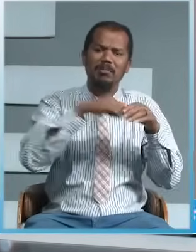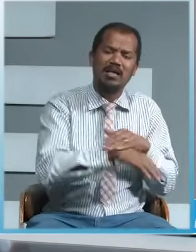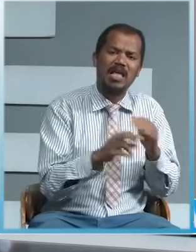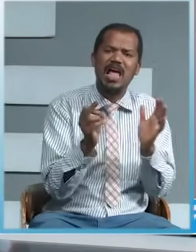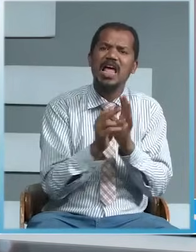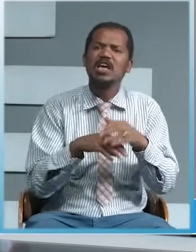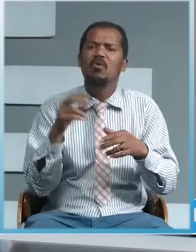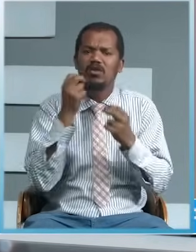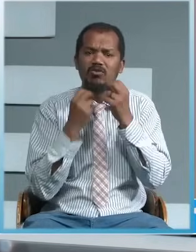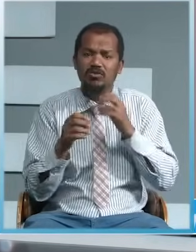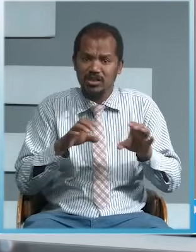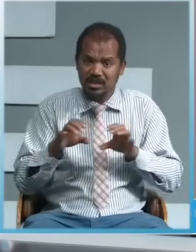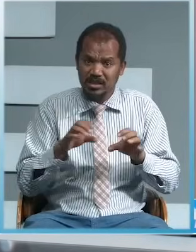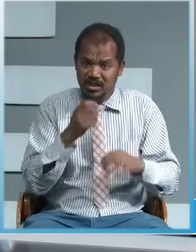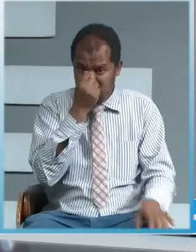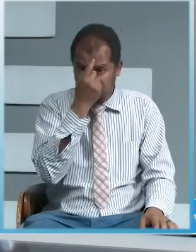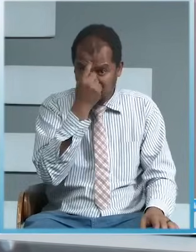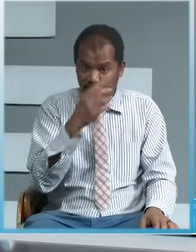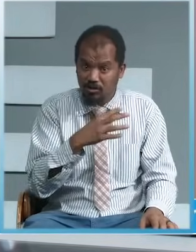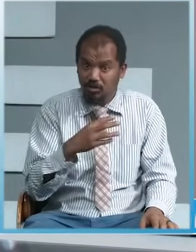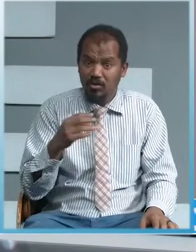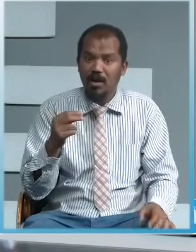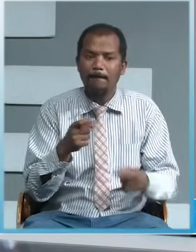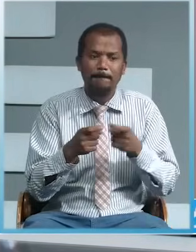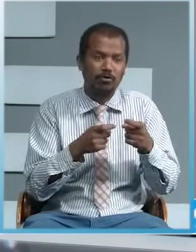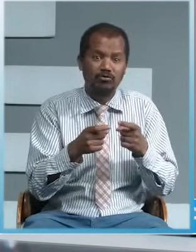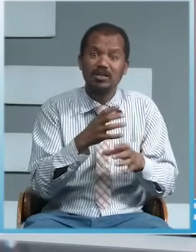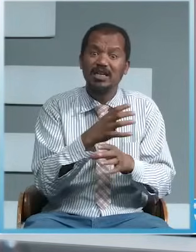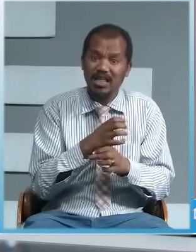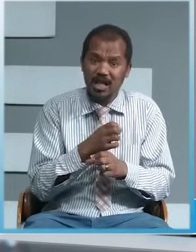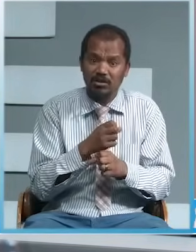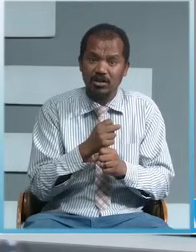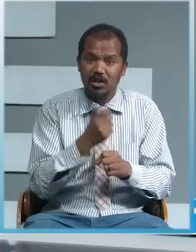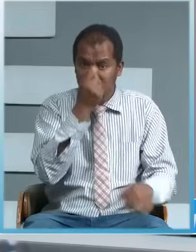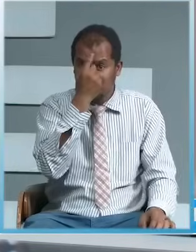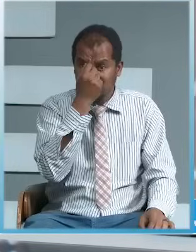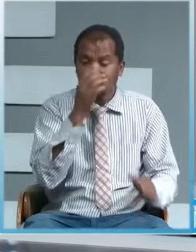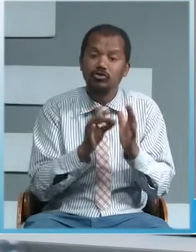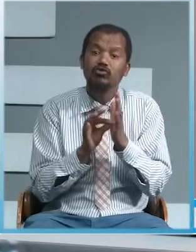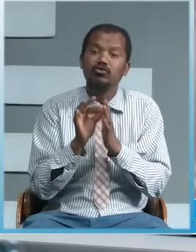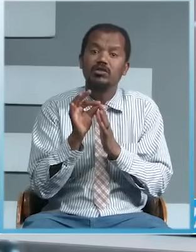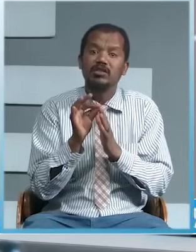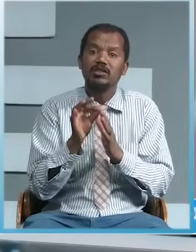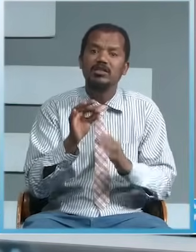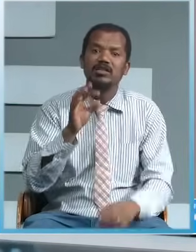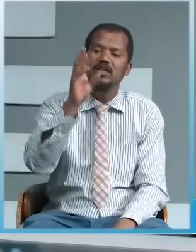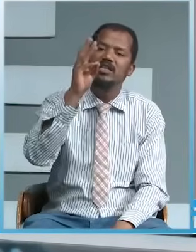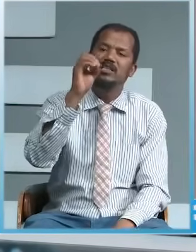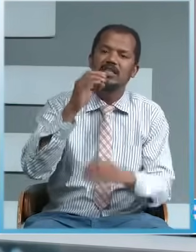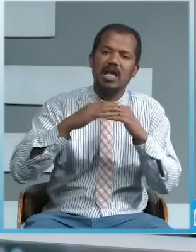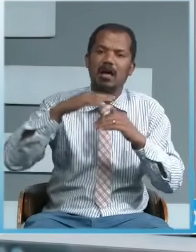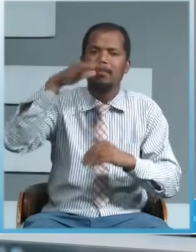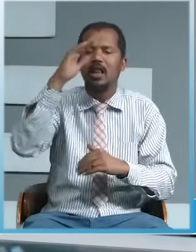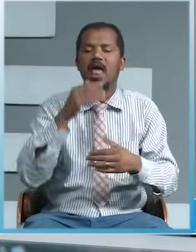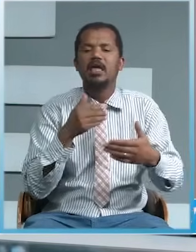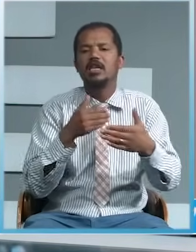በማስገባት ህገወጥ የወንጀል ድርጊት የተጠረጠሩና በቁጥጥር ስር የዋሉ ተጠርጣሪዎች ቁጥር